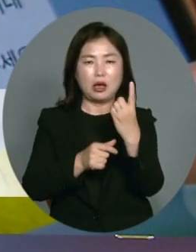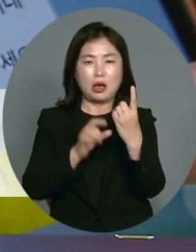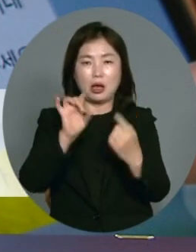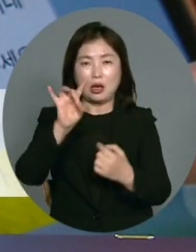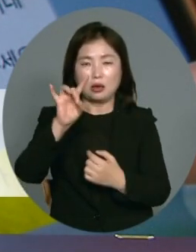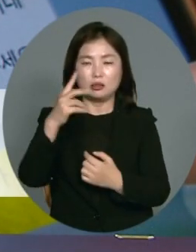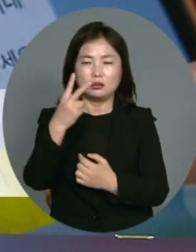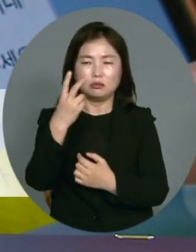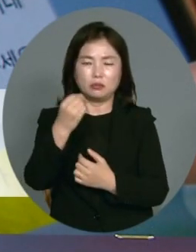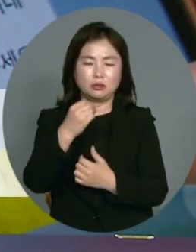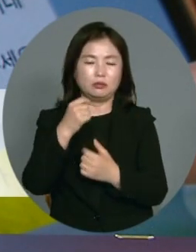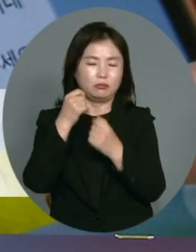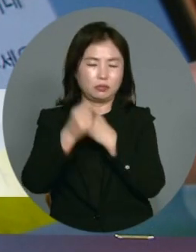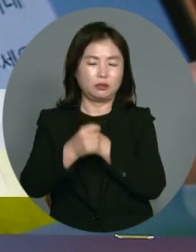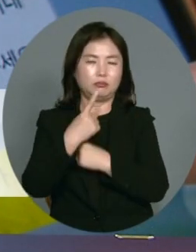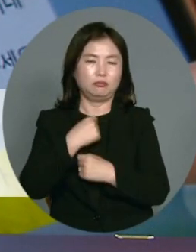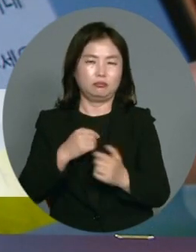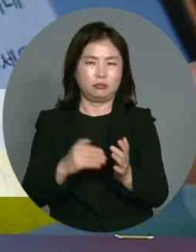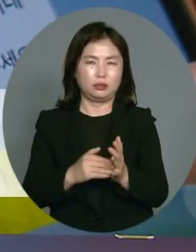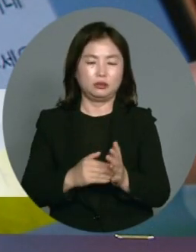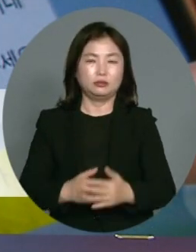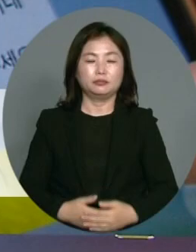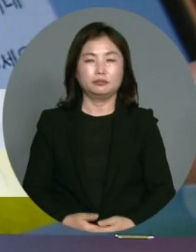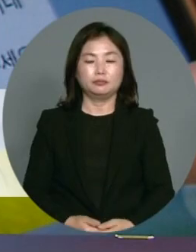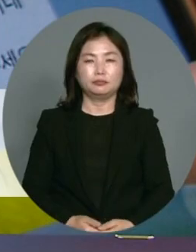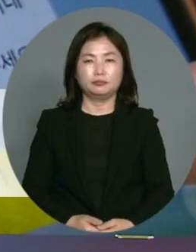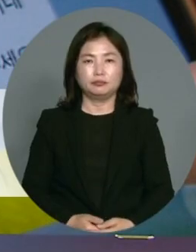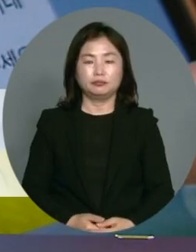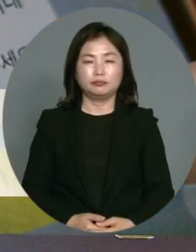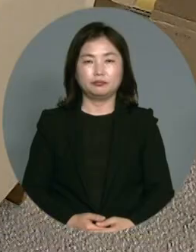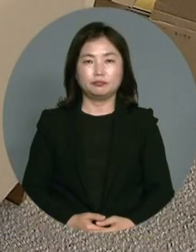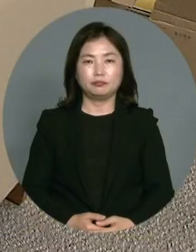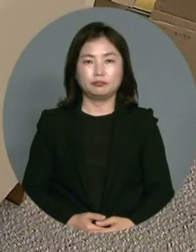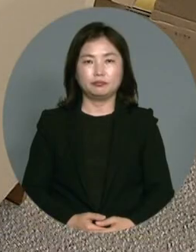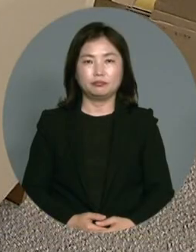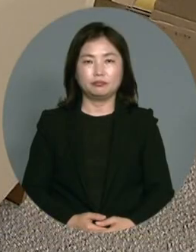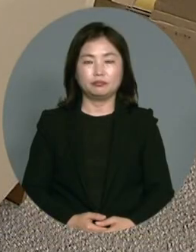2천만 원을 뜯기기도 했습니다. 보도에 김은혜 기자입니다.